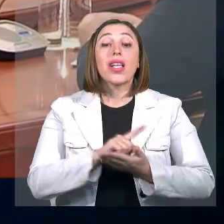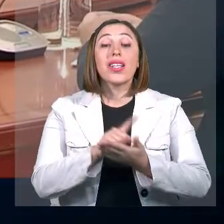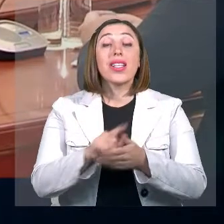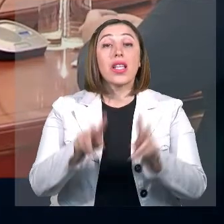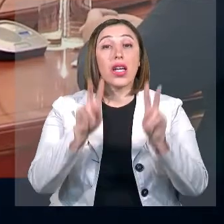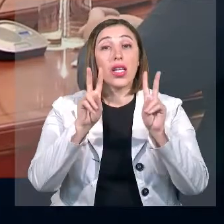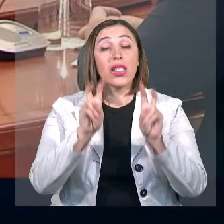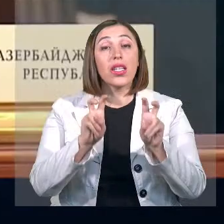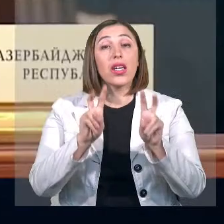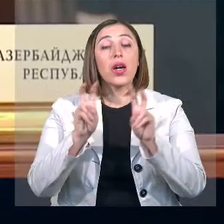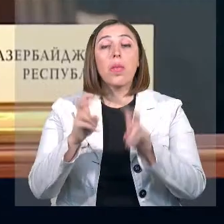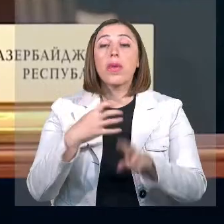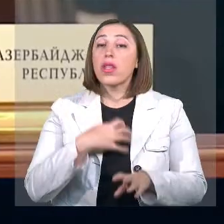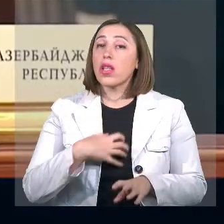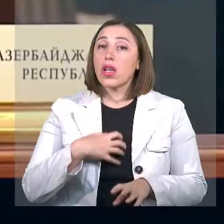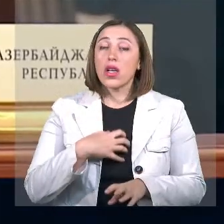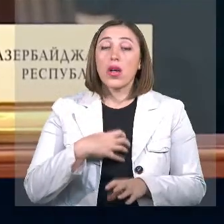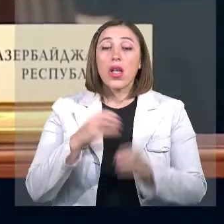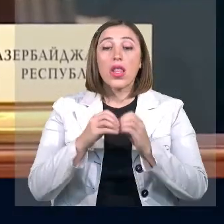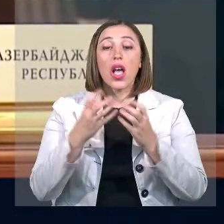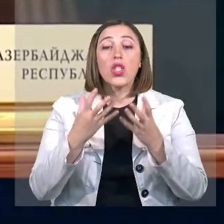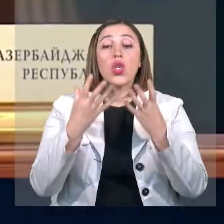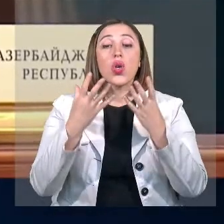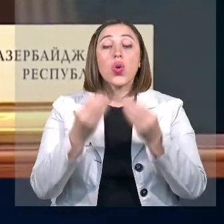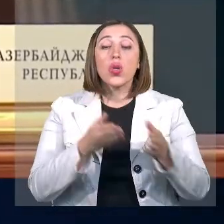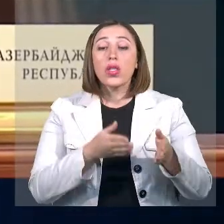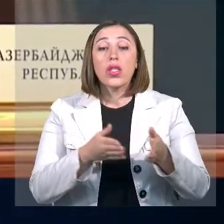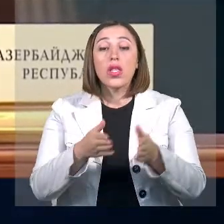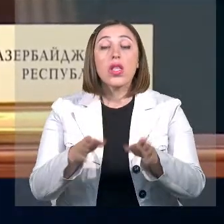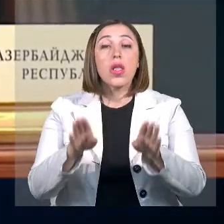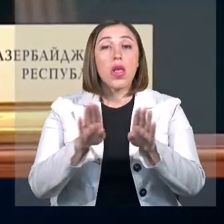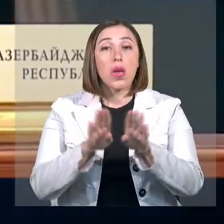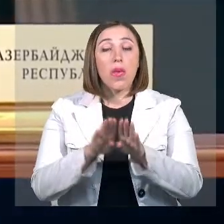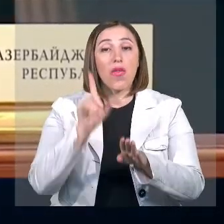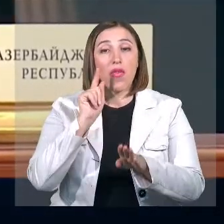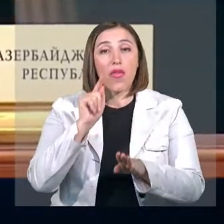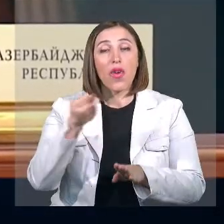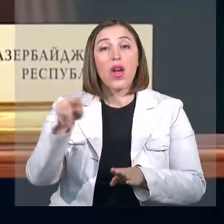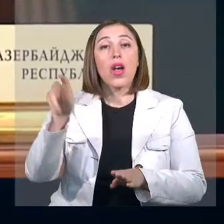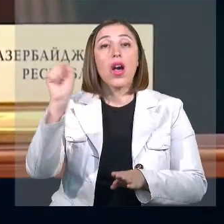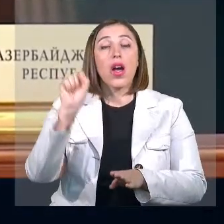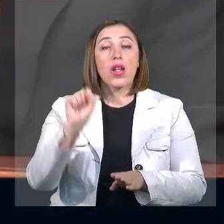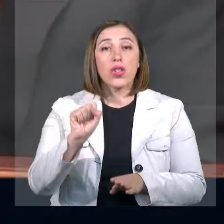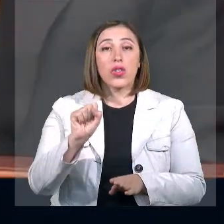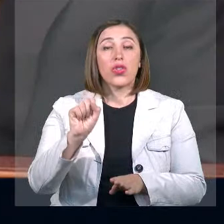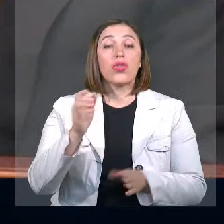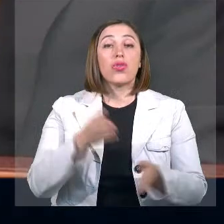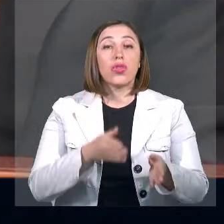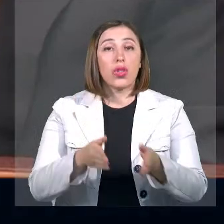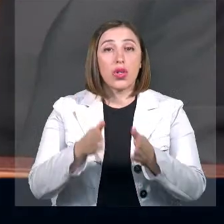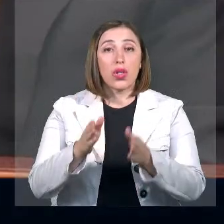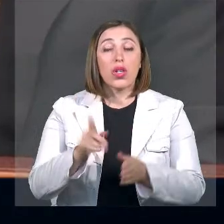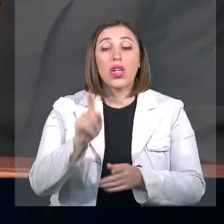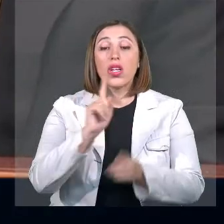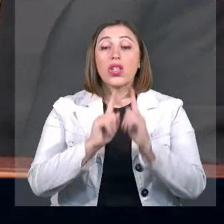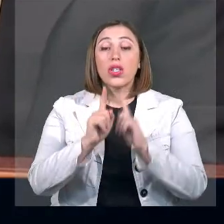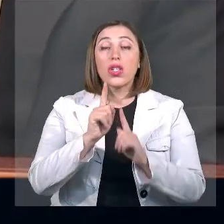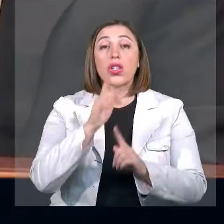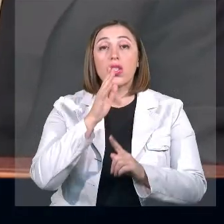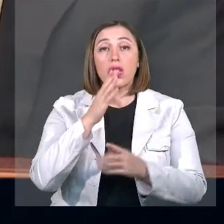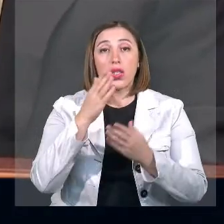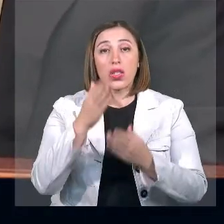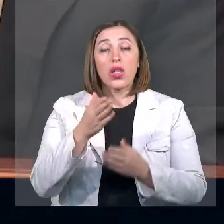թեման ամենահրատապներից է 15-օր շրջափակված Արցախը։ Ի դեպ, քիչ առաջ ԱՊՀ գագաթնաժողովի բացմանը